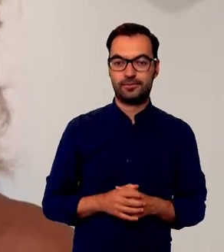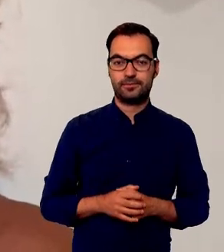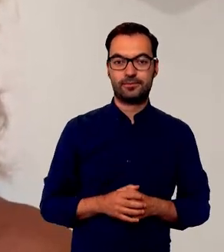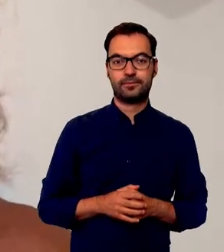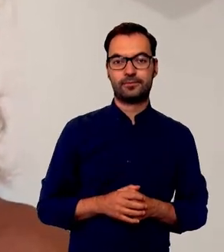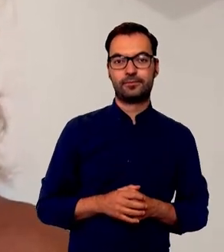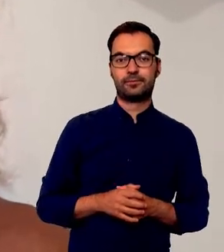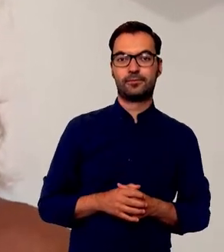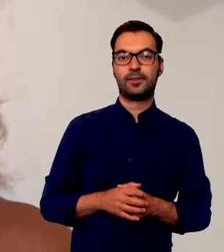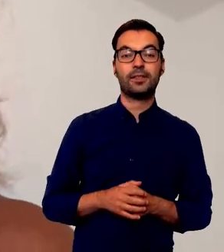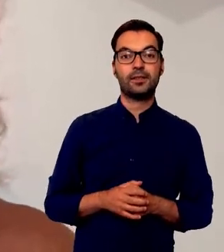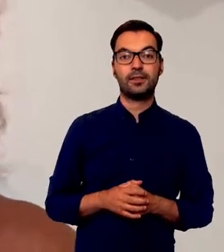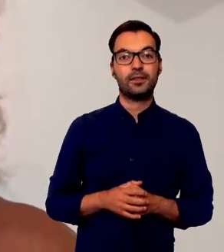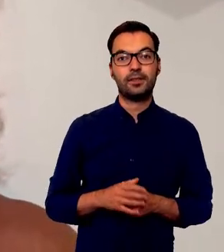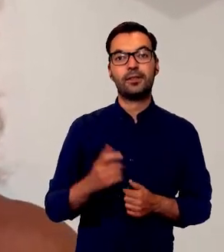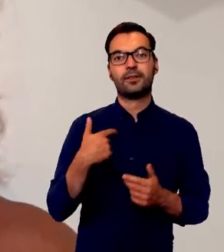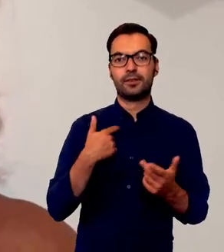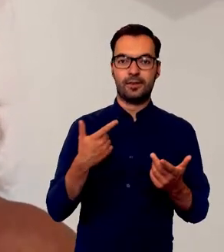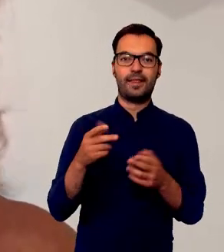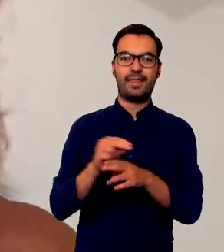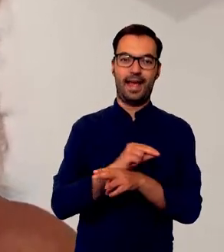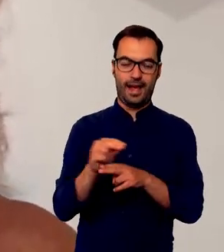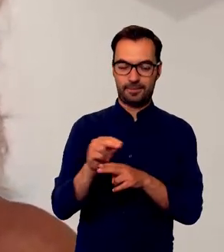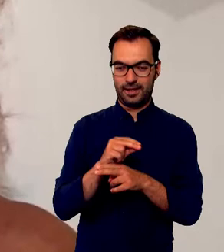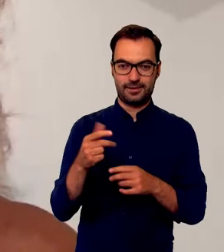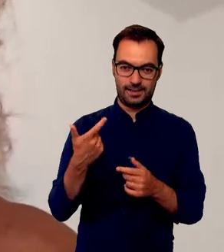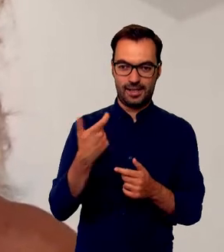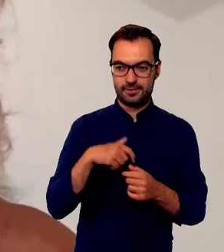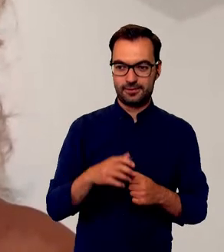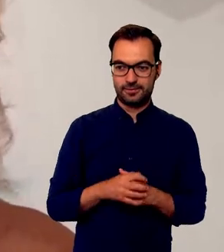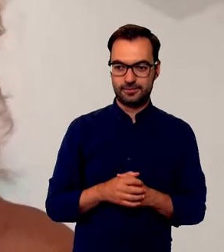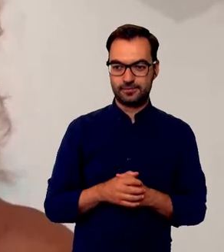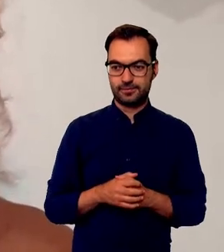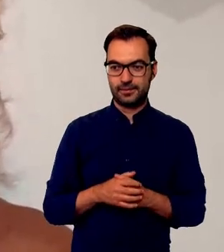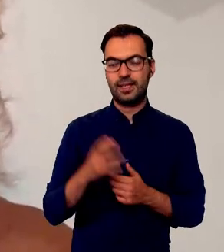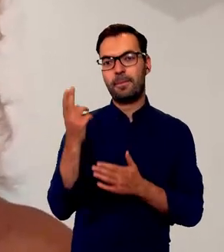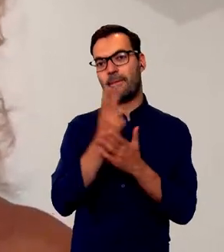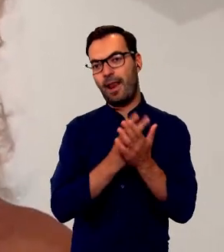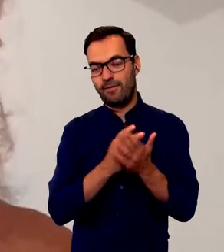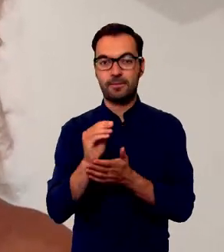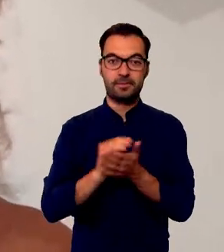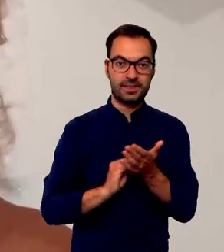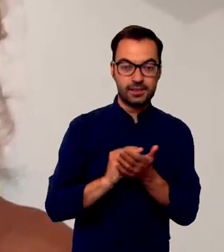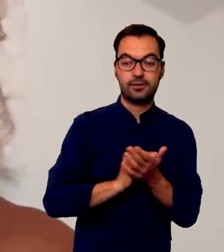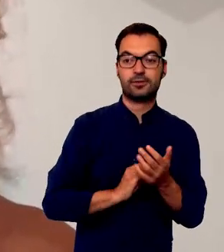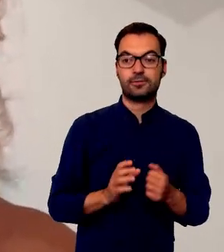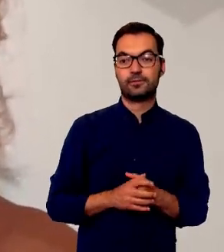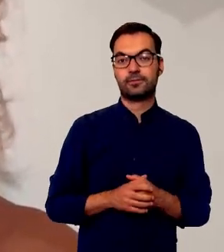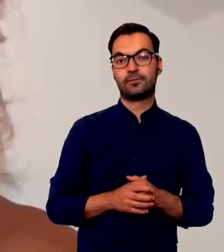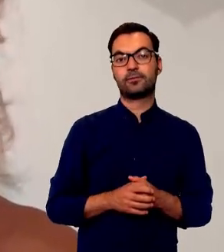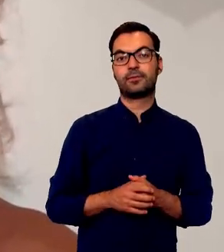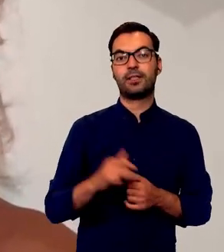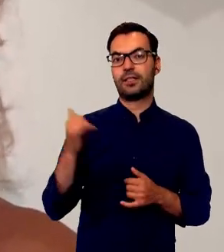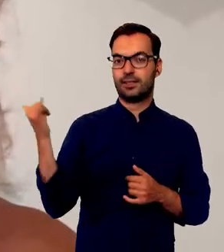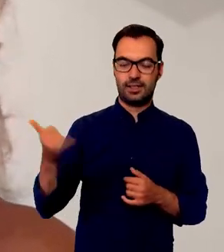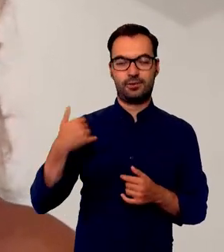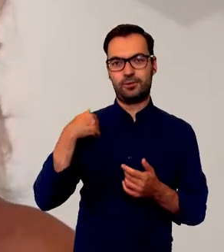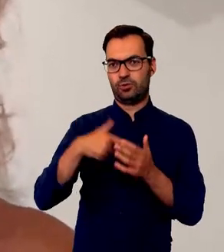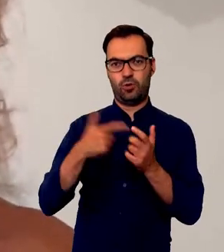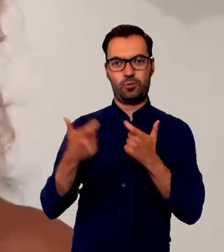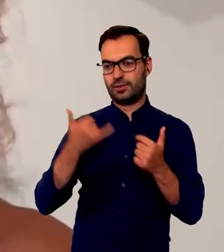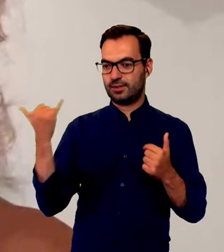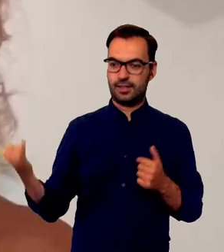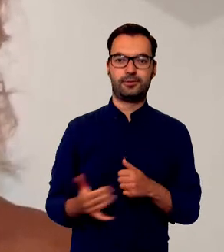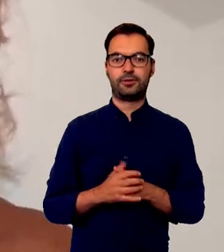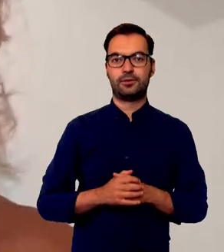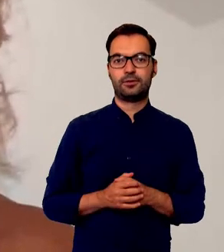tego, to była taka arteterapia, to moje intensywne malowanie i pisanie. Natomiast i malowałam, i pisałam zawsze.